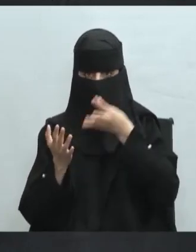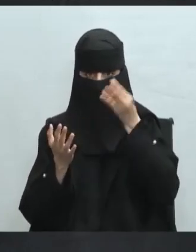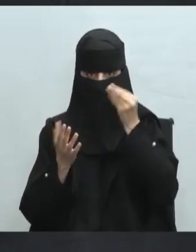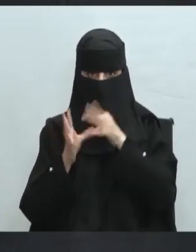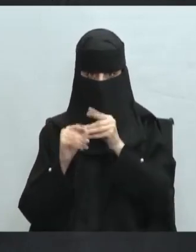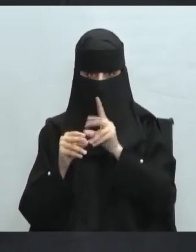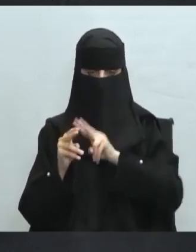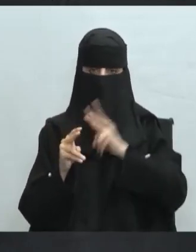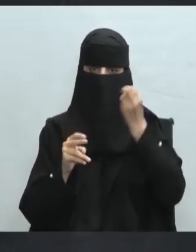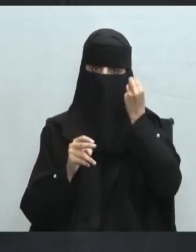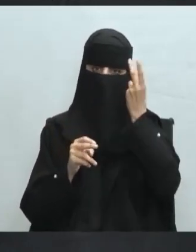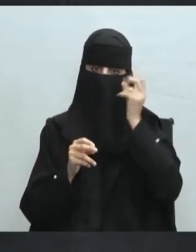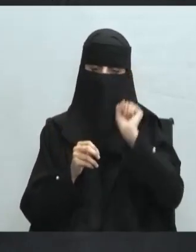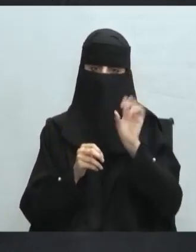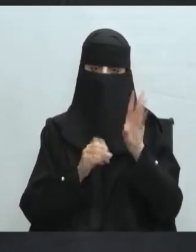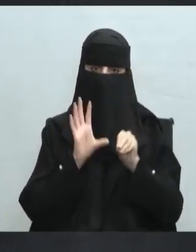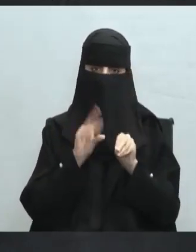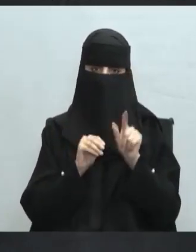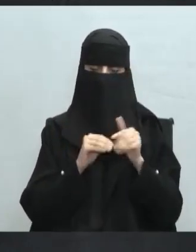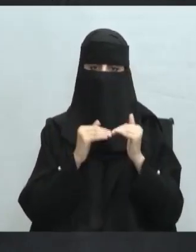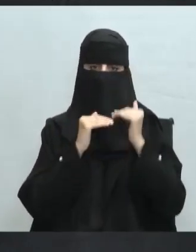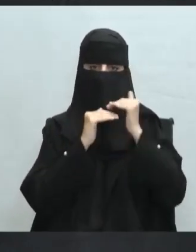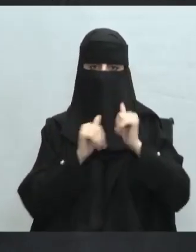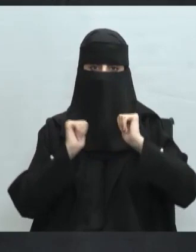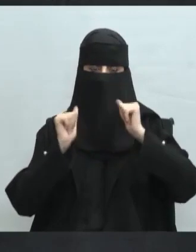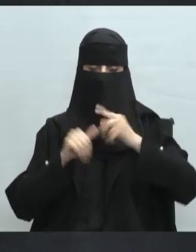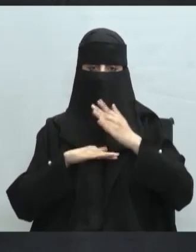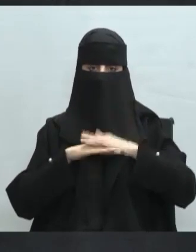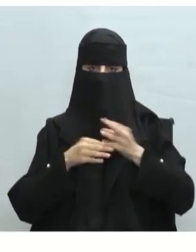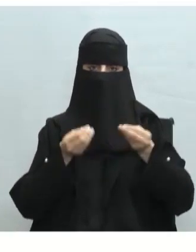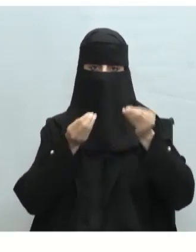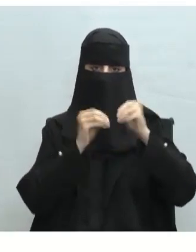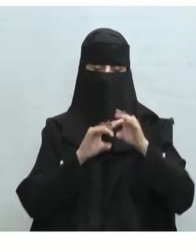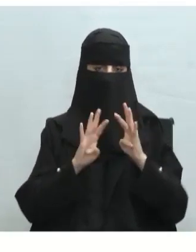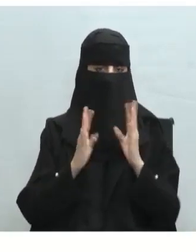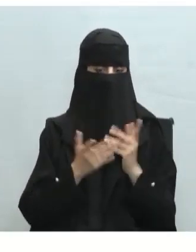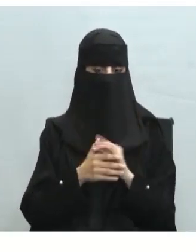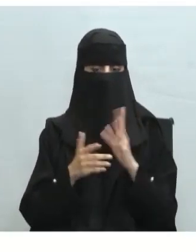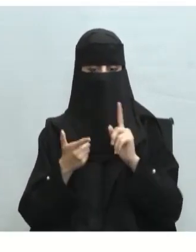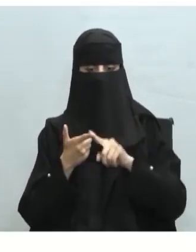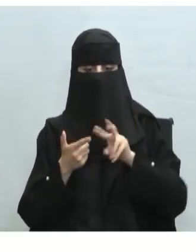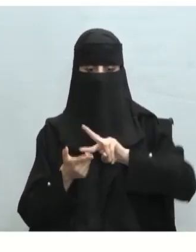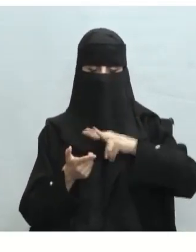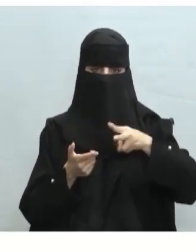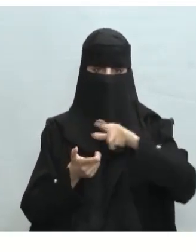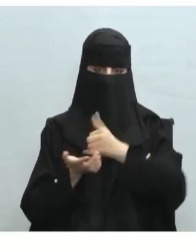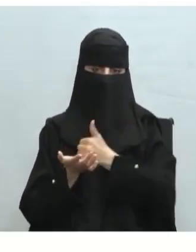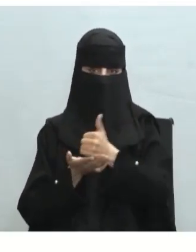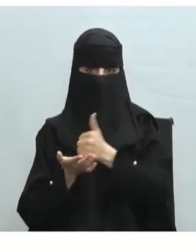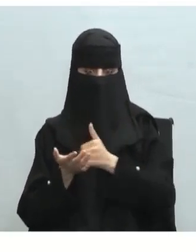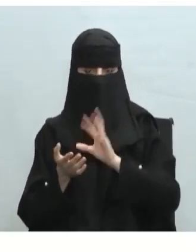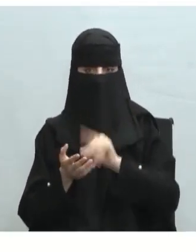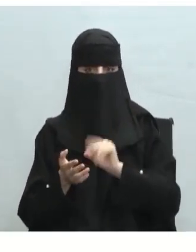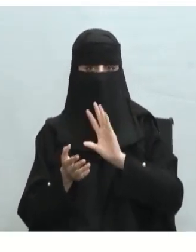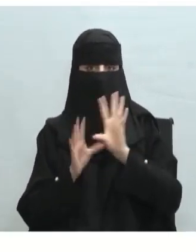دار في القصه وما هي اهم المساوئ السلبيات والايجابيات ايضا في القصه وايضا قارن بين هذا الاسلوب و بين عدد من